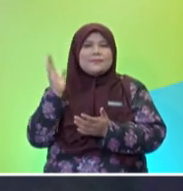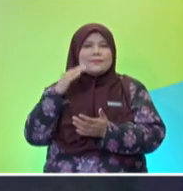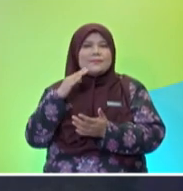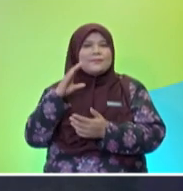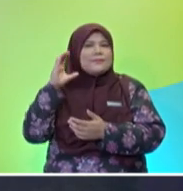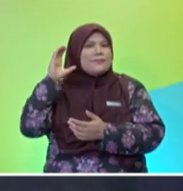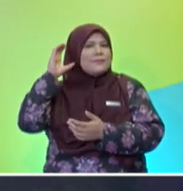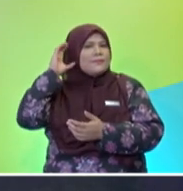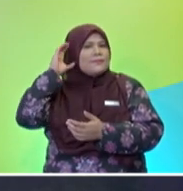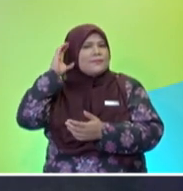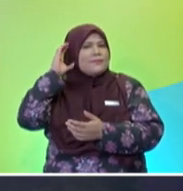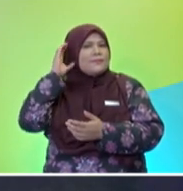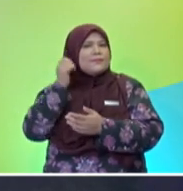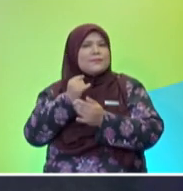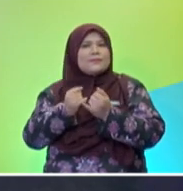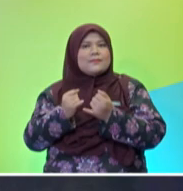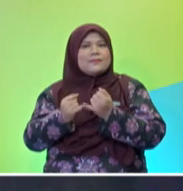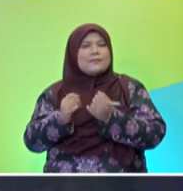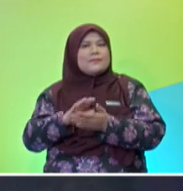yang terakhir